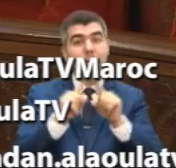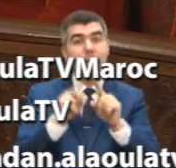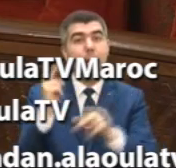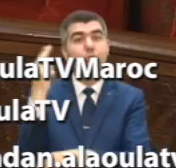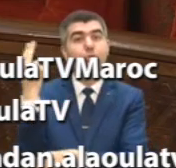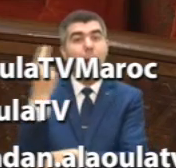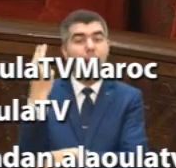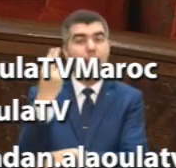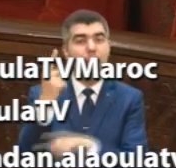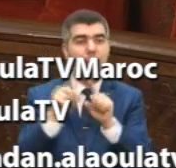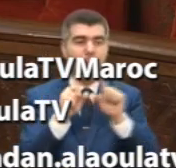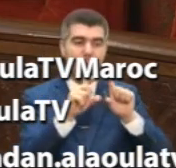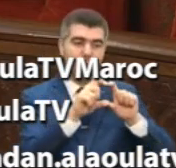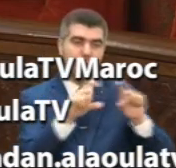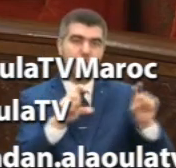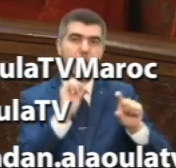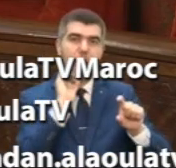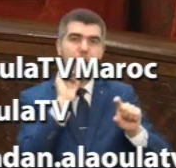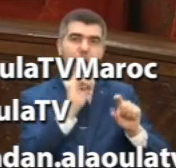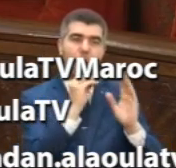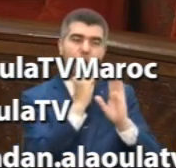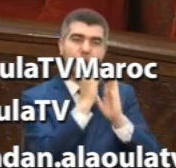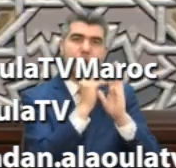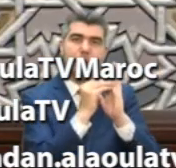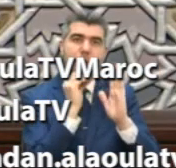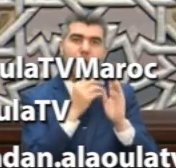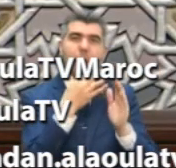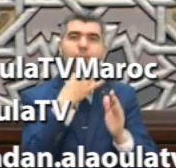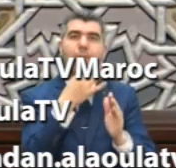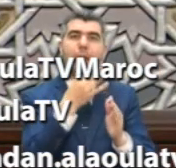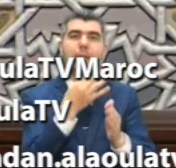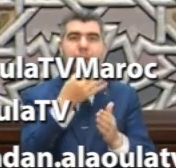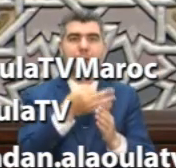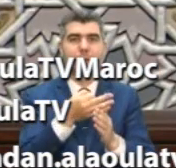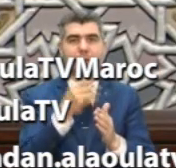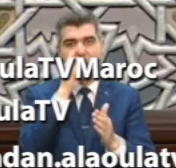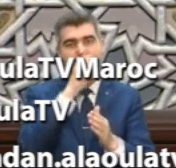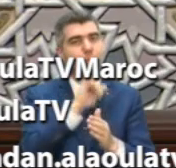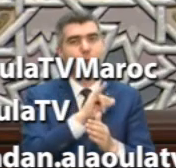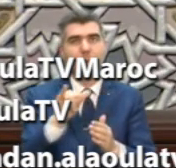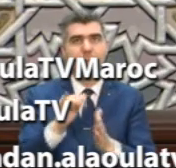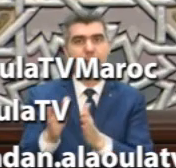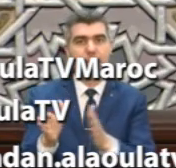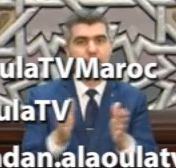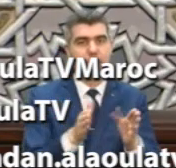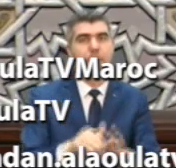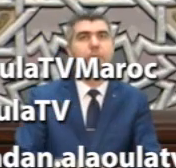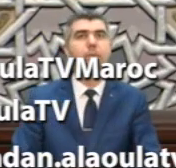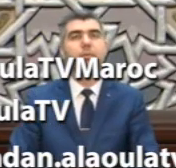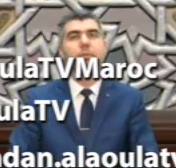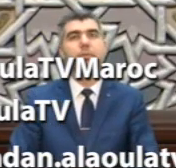ديال التسجيل في نظام التغطية الصحية من أجل تبسيط المساطر. شكراً. السيد النائب تفضل.